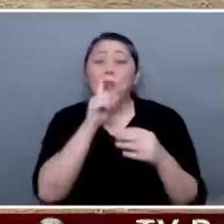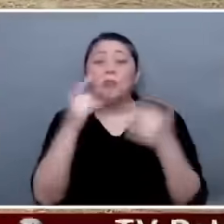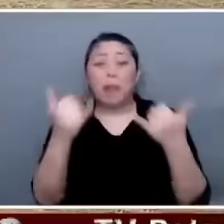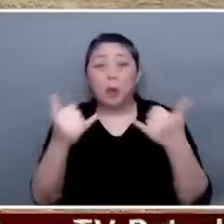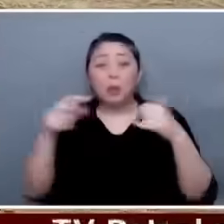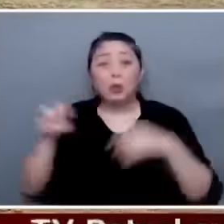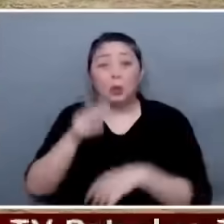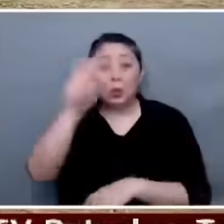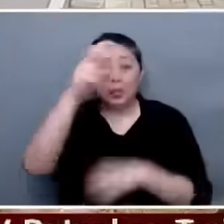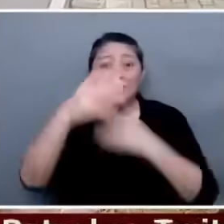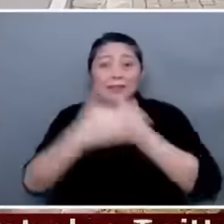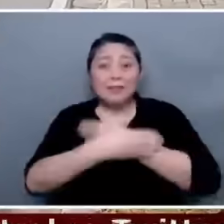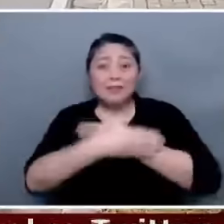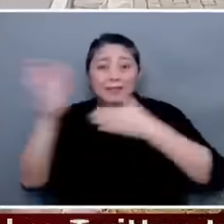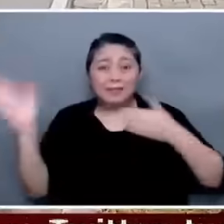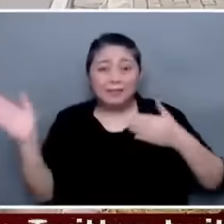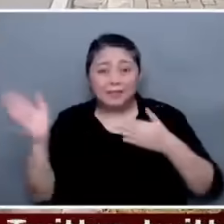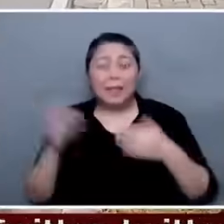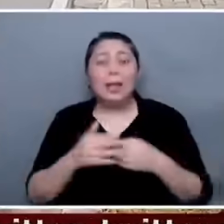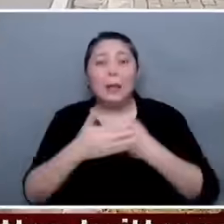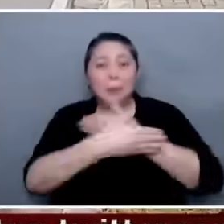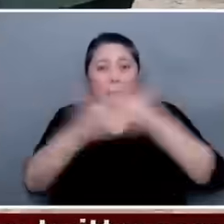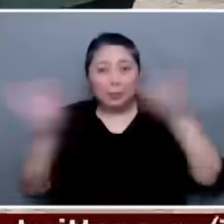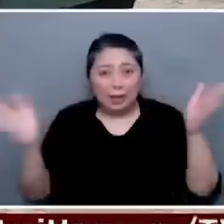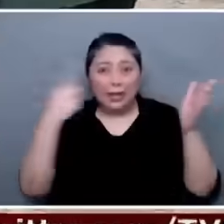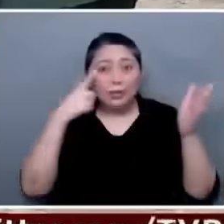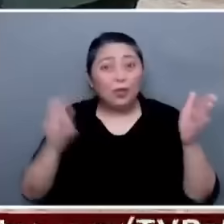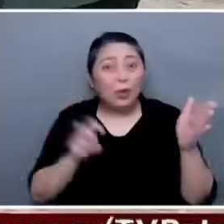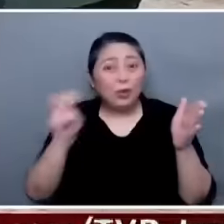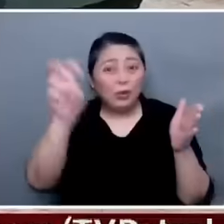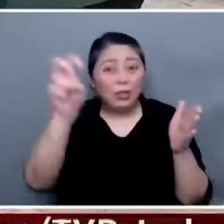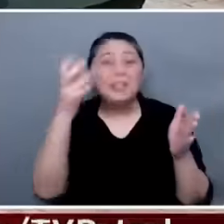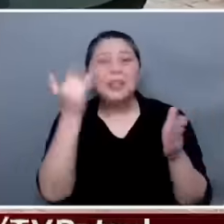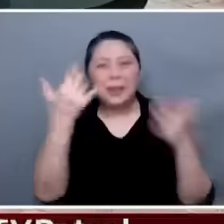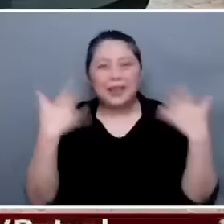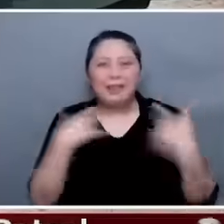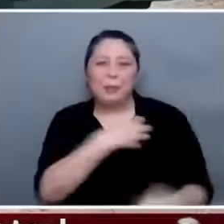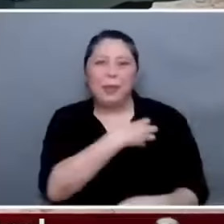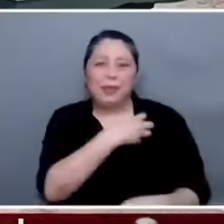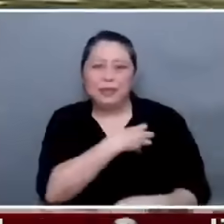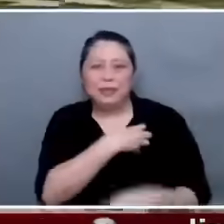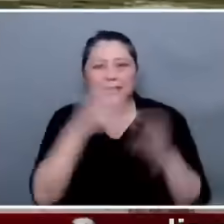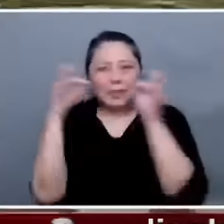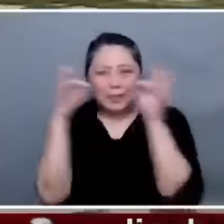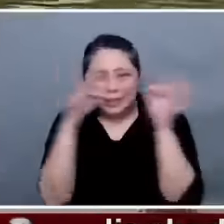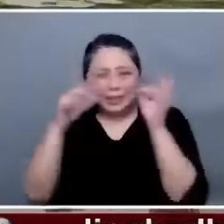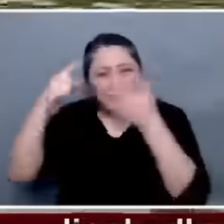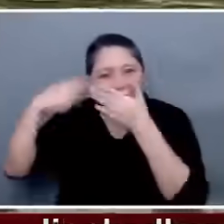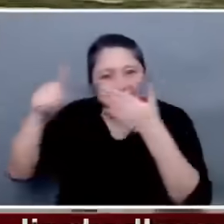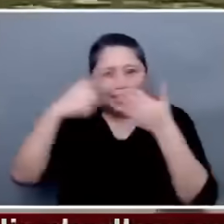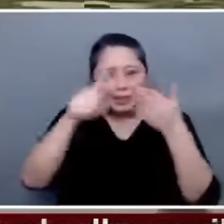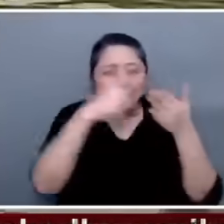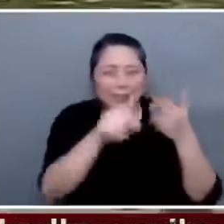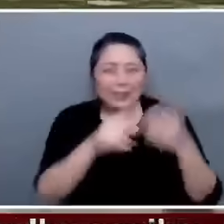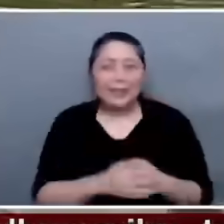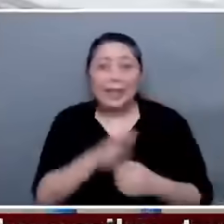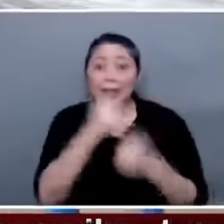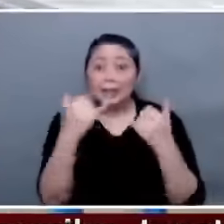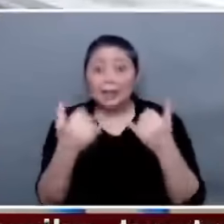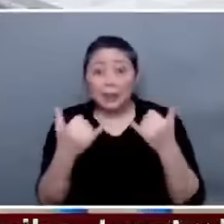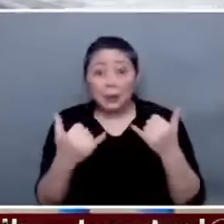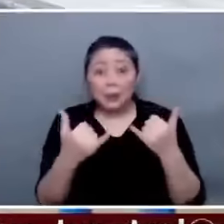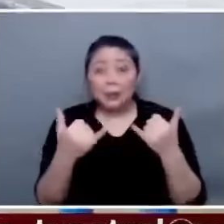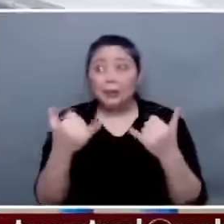ng City Tourism Office na patuloy na dadagsa ang mga bisita at turista sa lungsod lalo na ngayong long